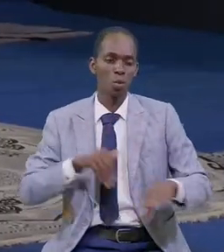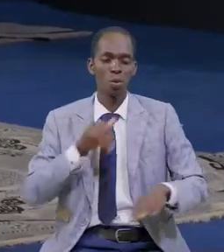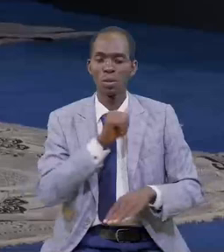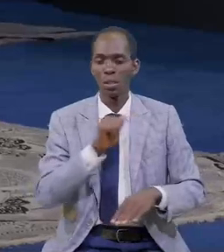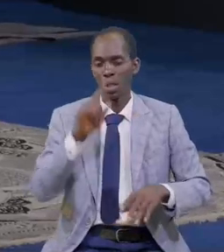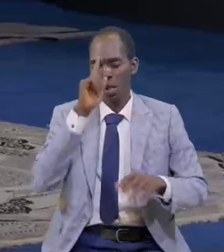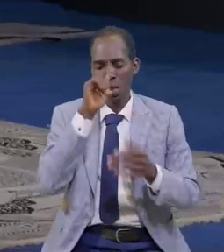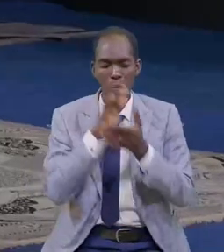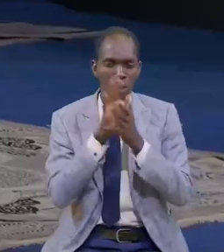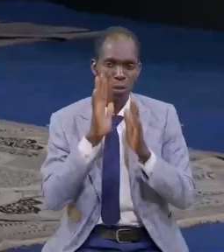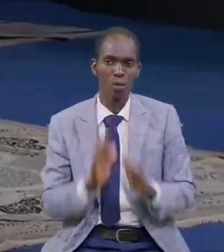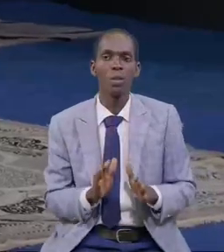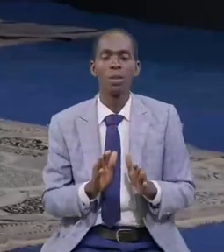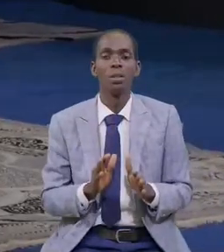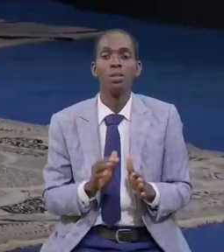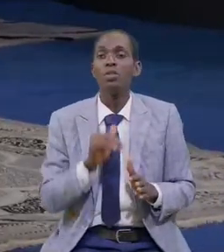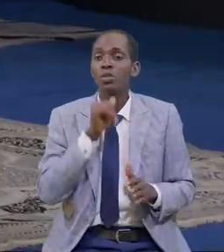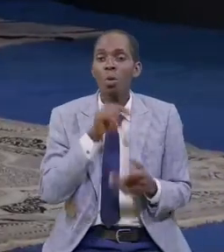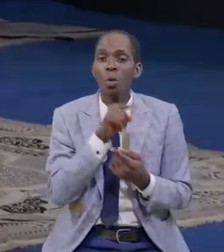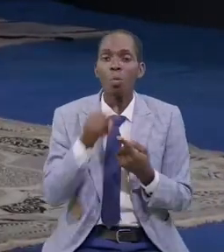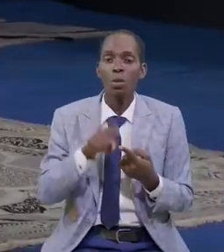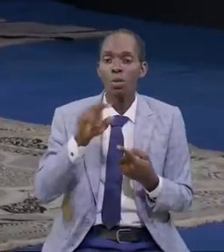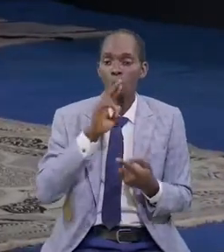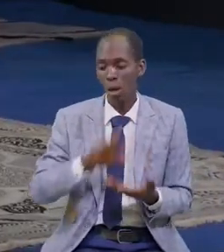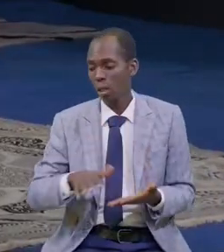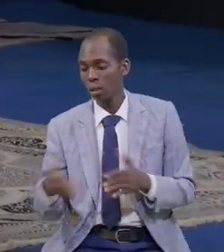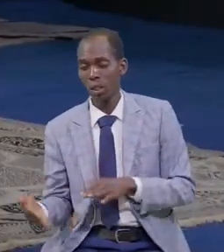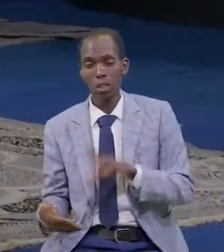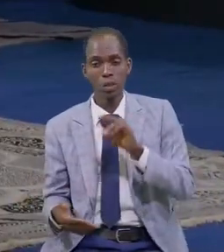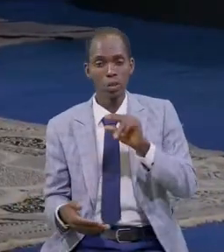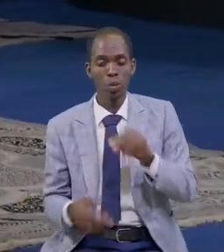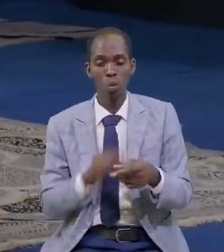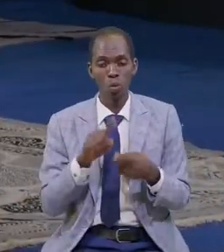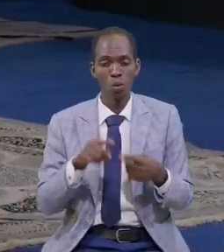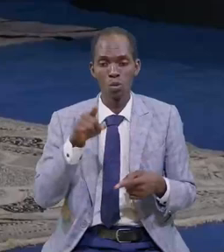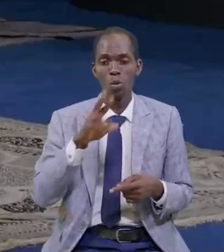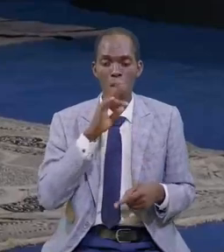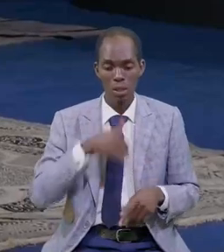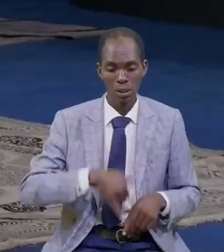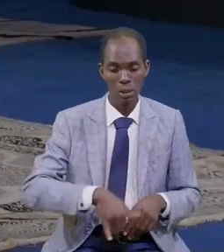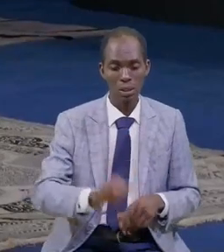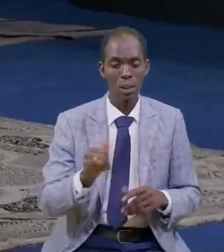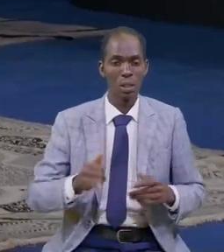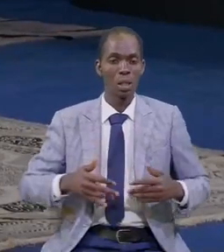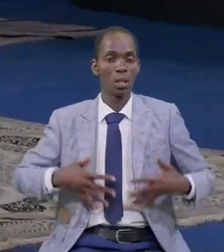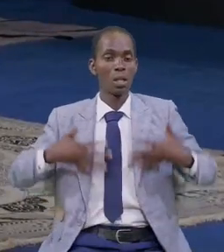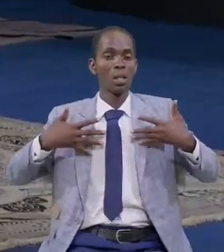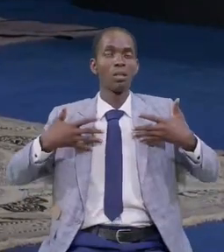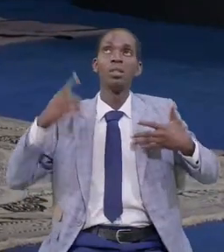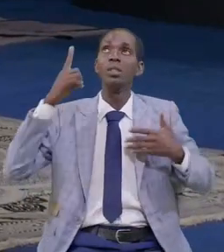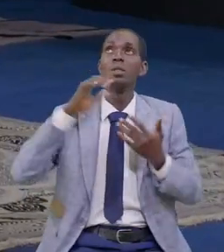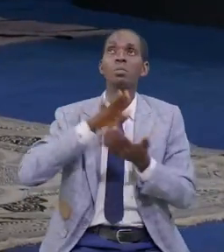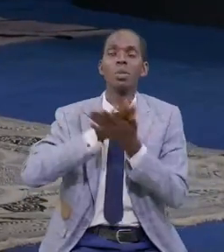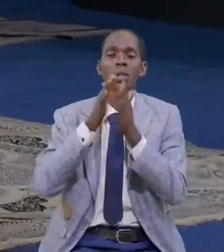cette manière ce n'est pas de votre mort mais de votre vivant il devient votre roi le roi des